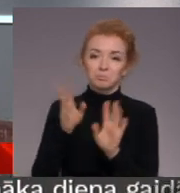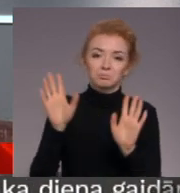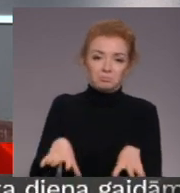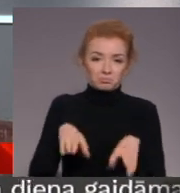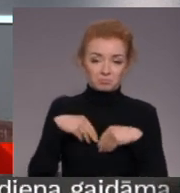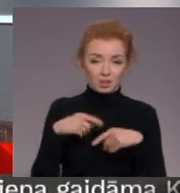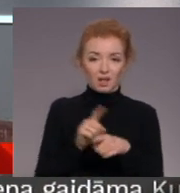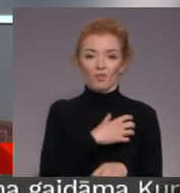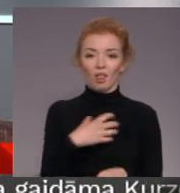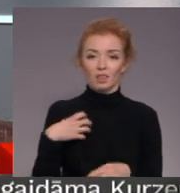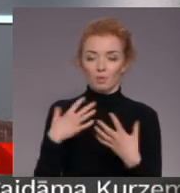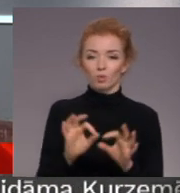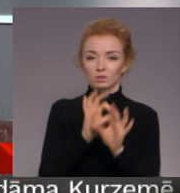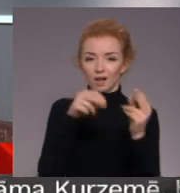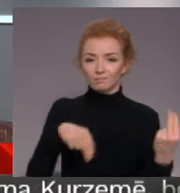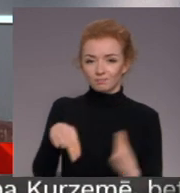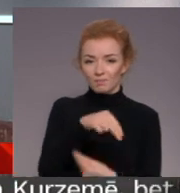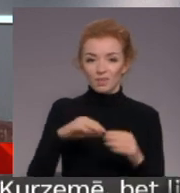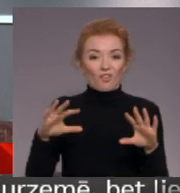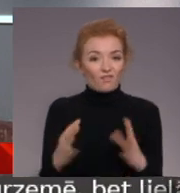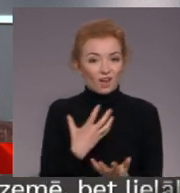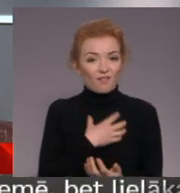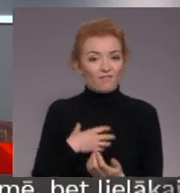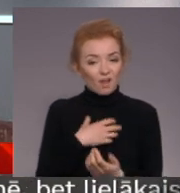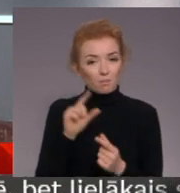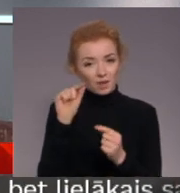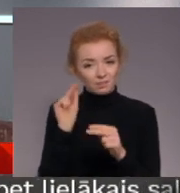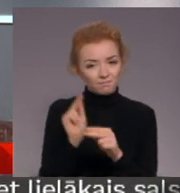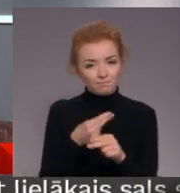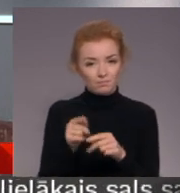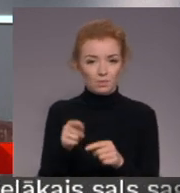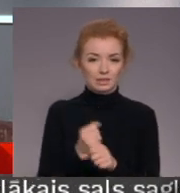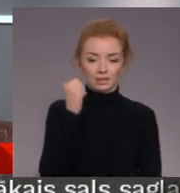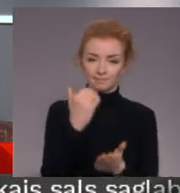valdībā jau raisījušās diskusijas par to, vai ierobežojums vajadzētu pilnveidot.